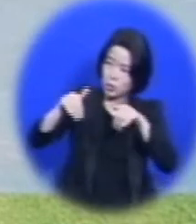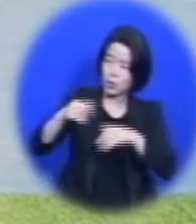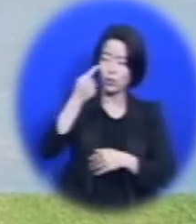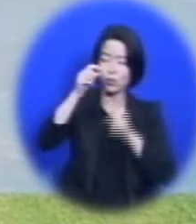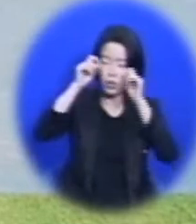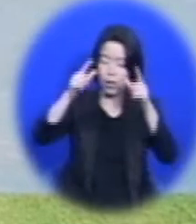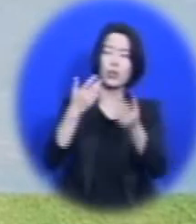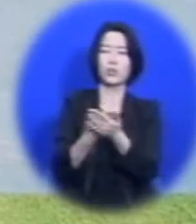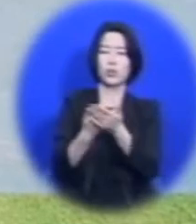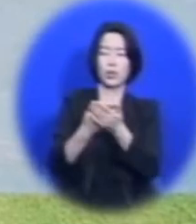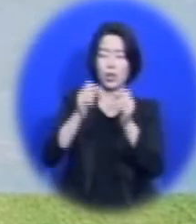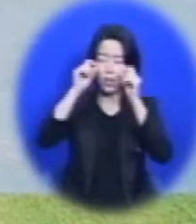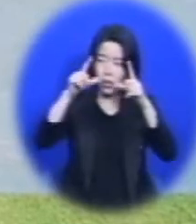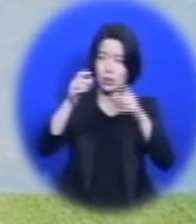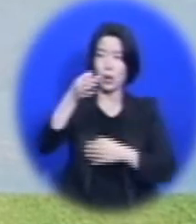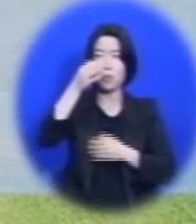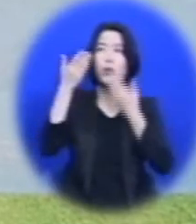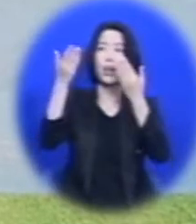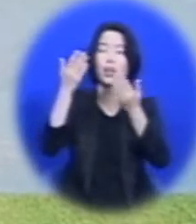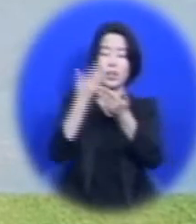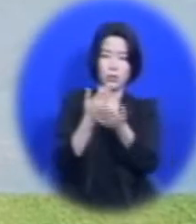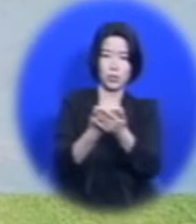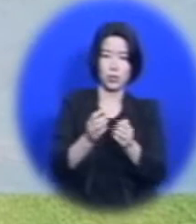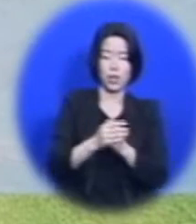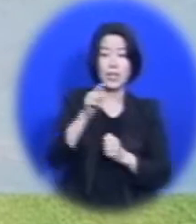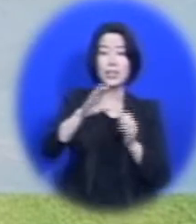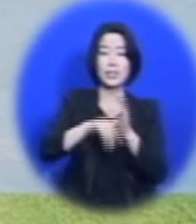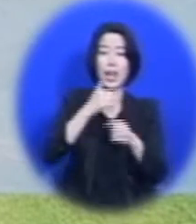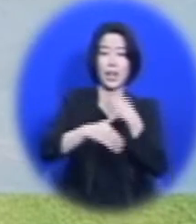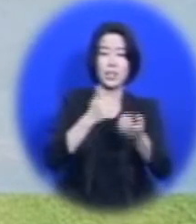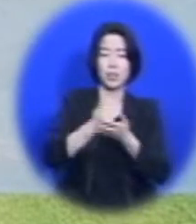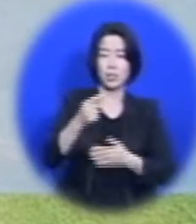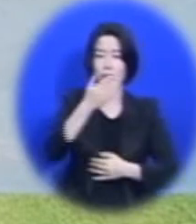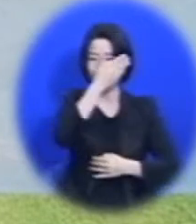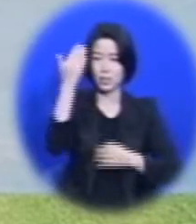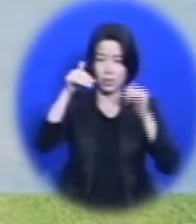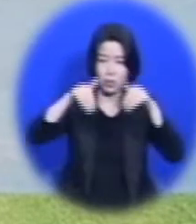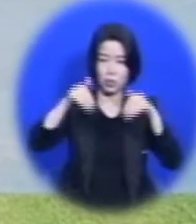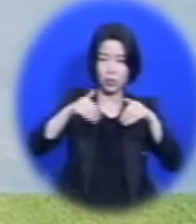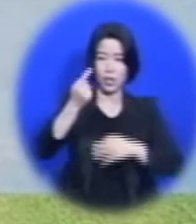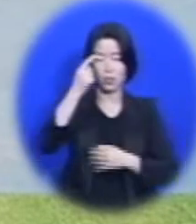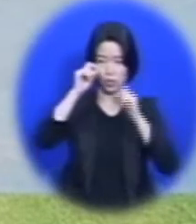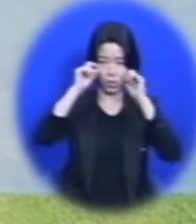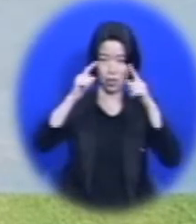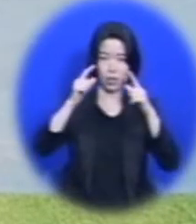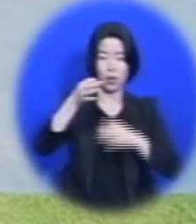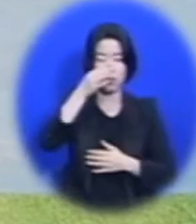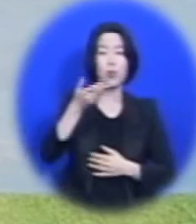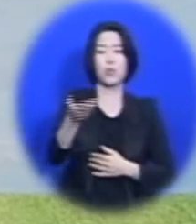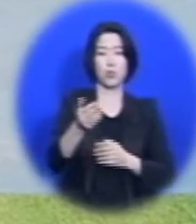저의 눈을 열어서 보게 해주십시오. 그때 하나님께서 그 청년의 종의 눈을 열어